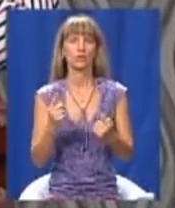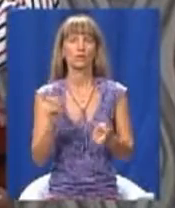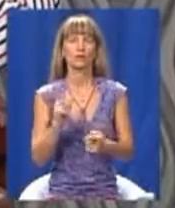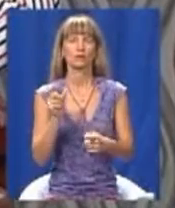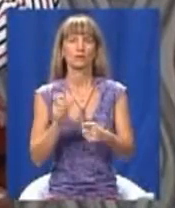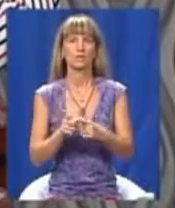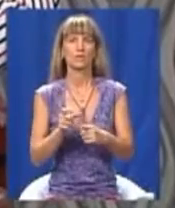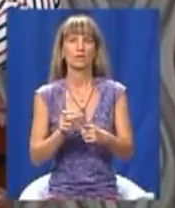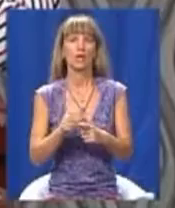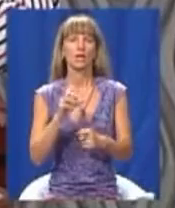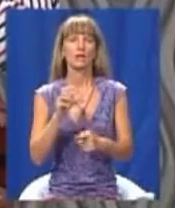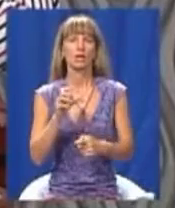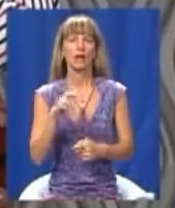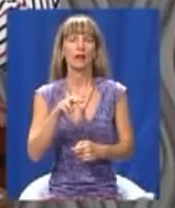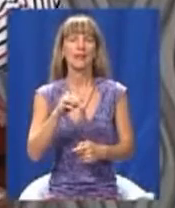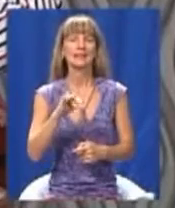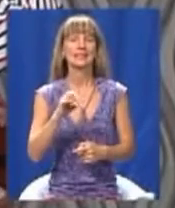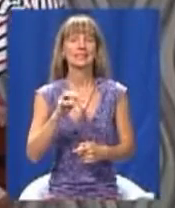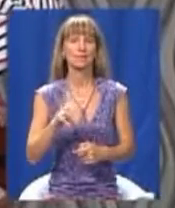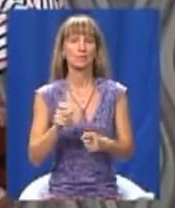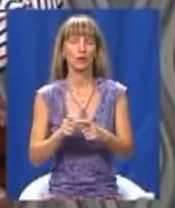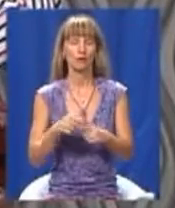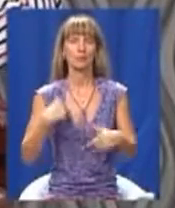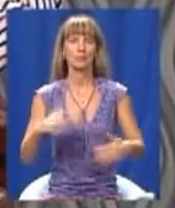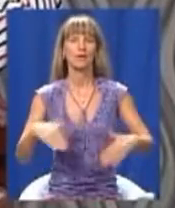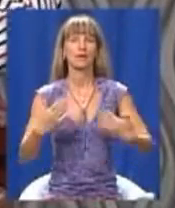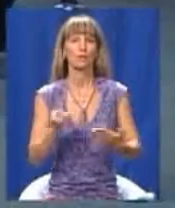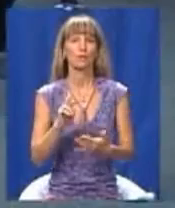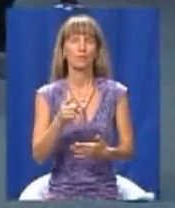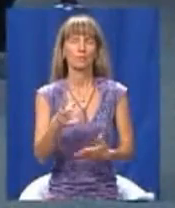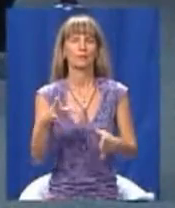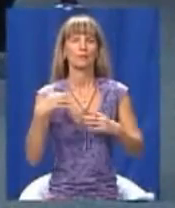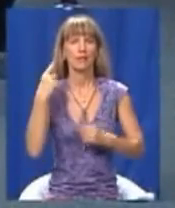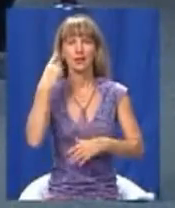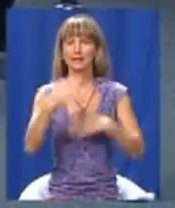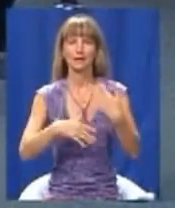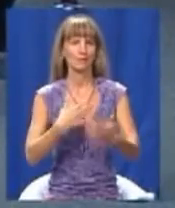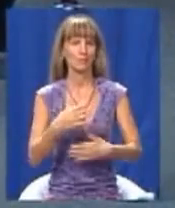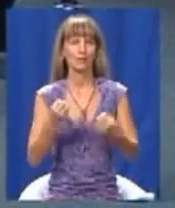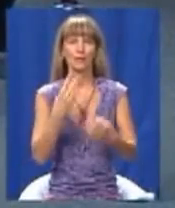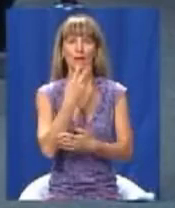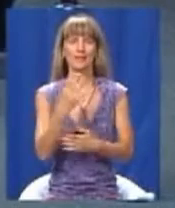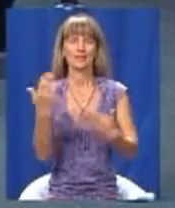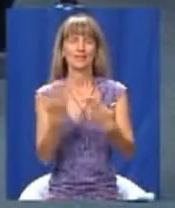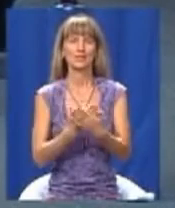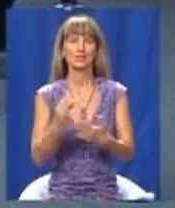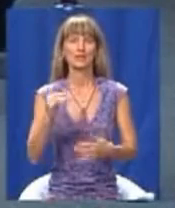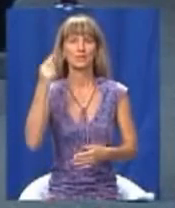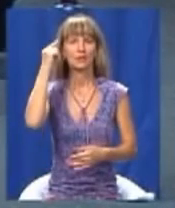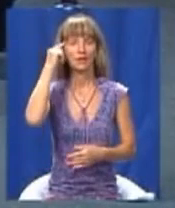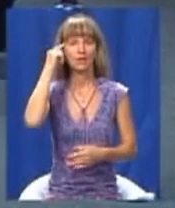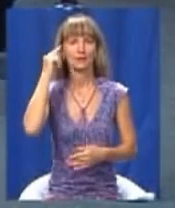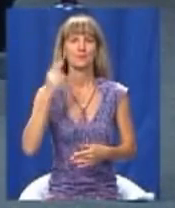латинським словам. Насправді все дуже страшно, тому я пропоную для того, аби ми з тобою зараз також не запуталися, просто переглянути відеосюжет та